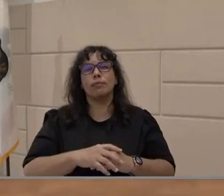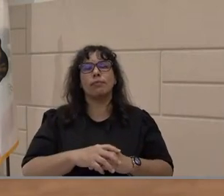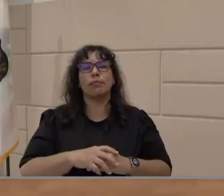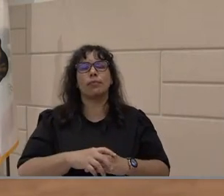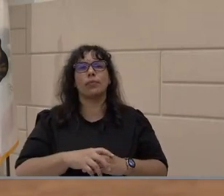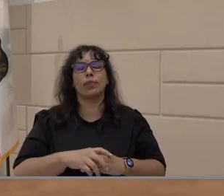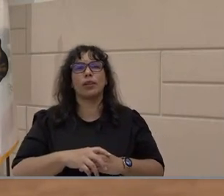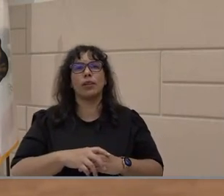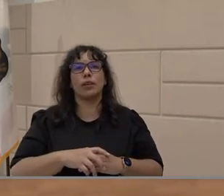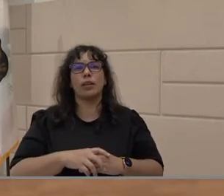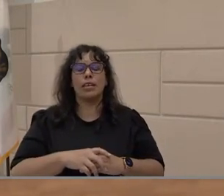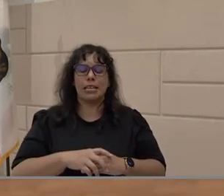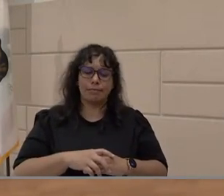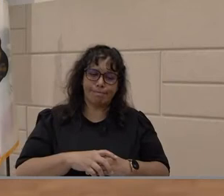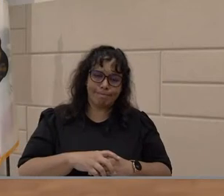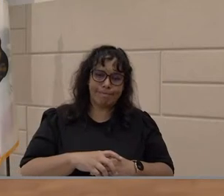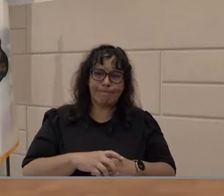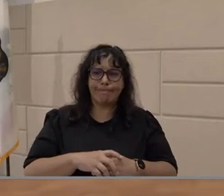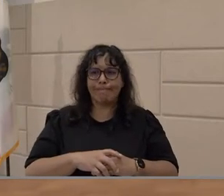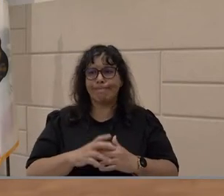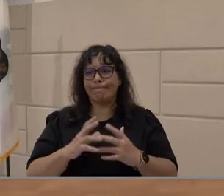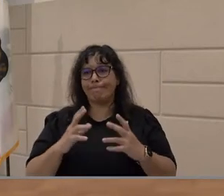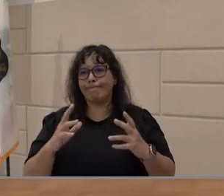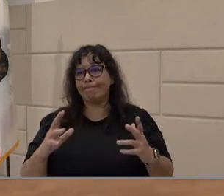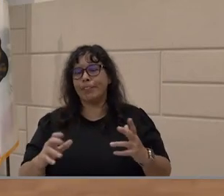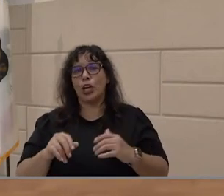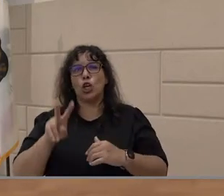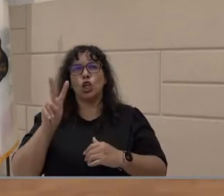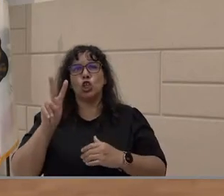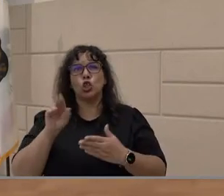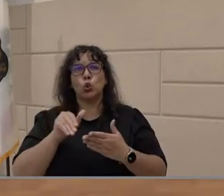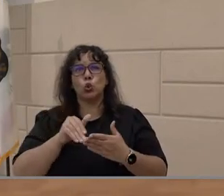អំពីអំពើប្រល័យពូជសាសន៍ខួប